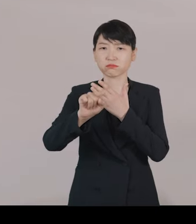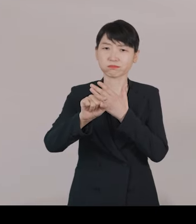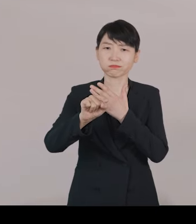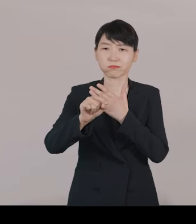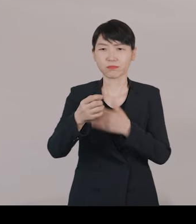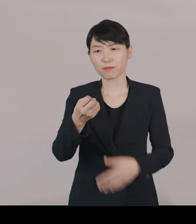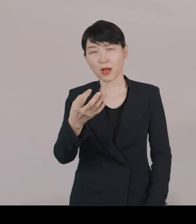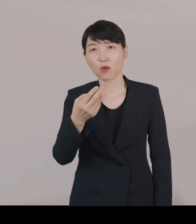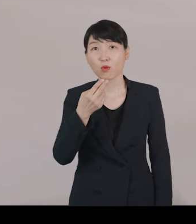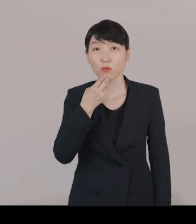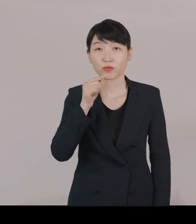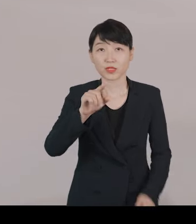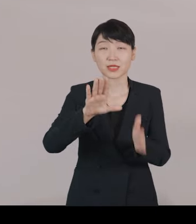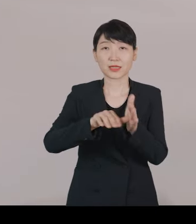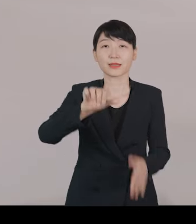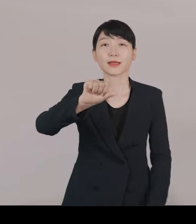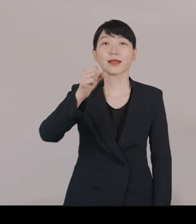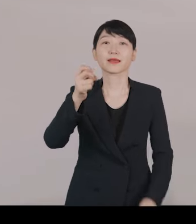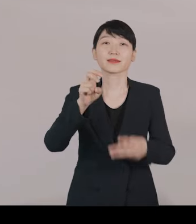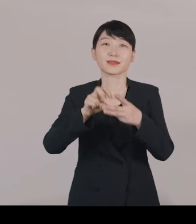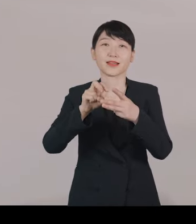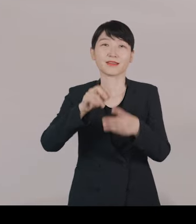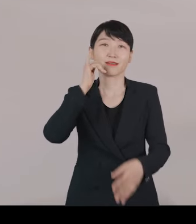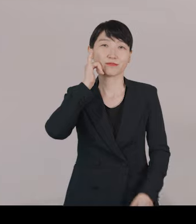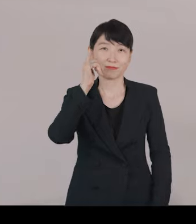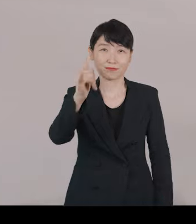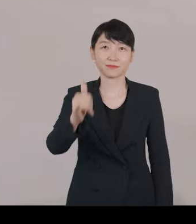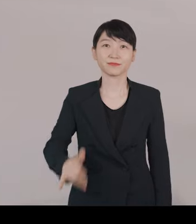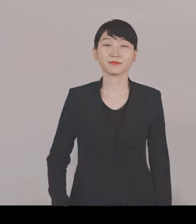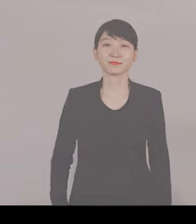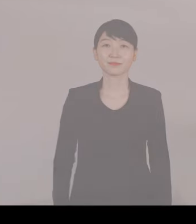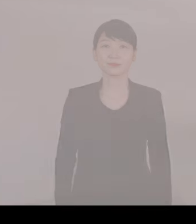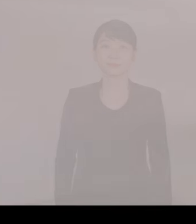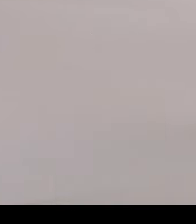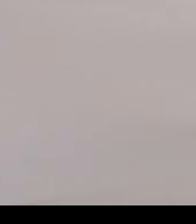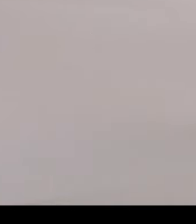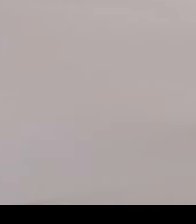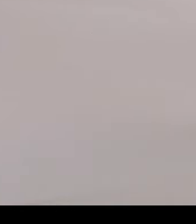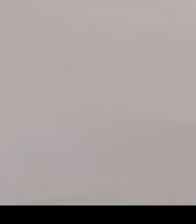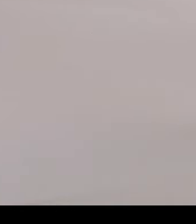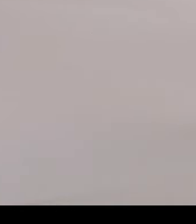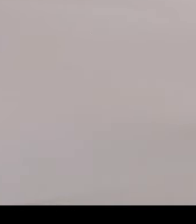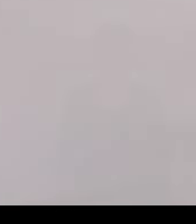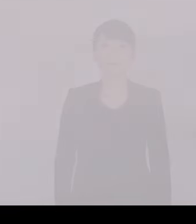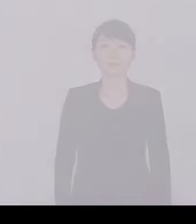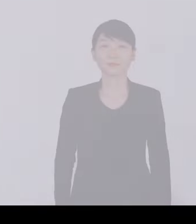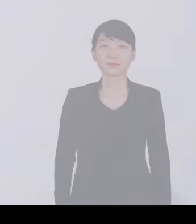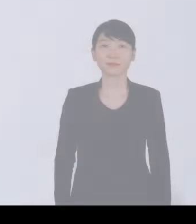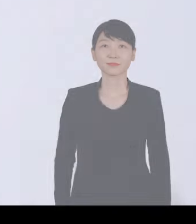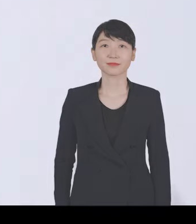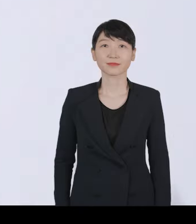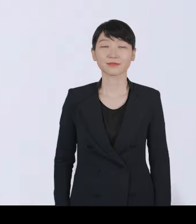기기가 작동하지 않는다면 AS 센터에 문의해 주시기 바랍니다.